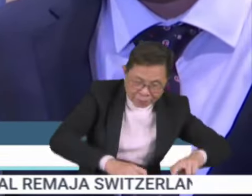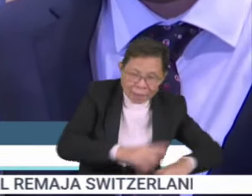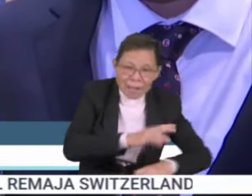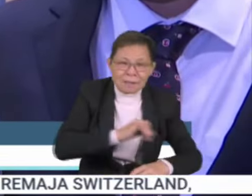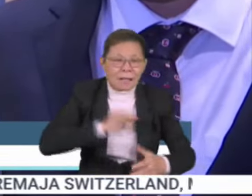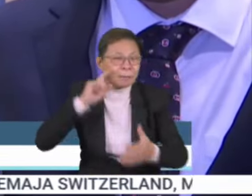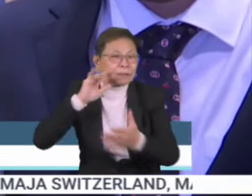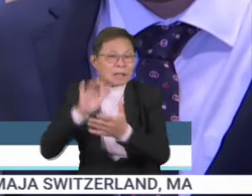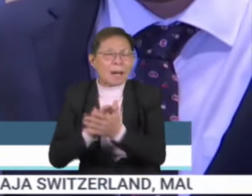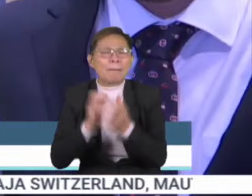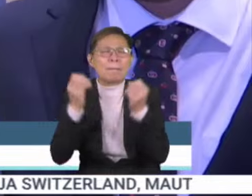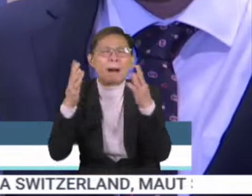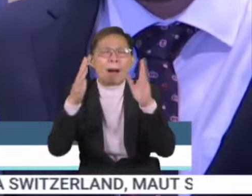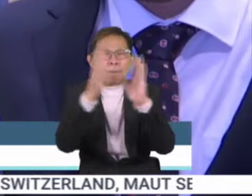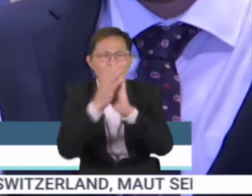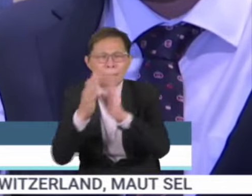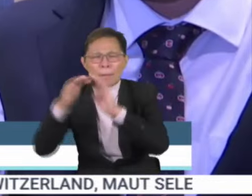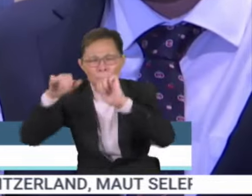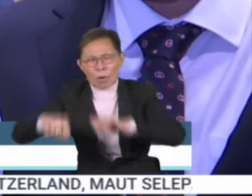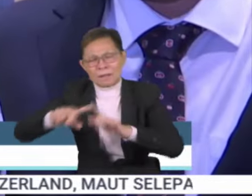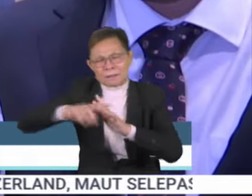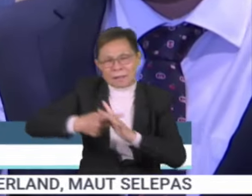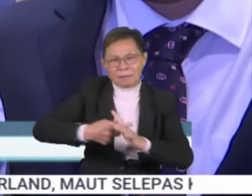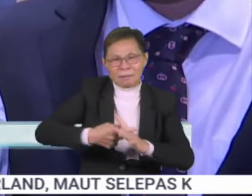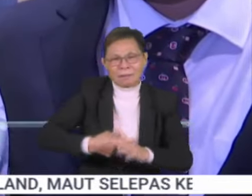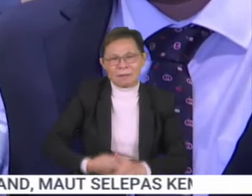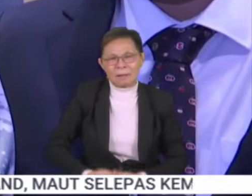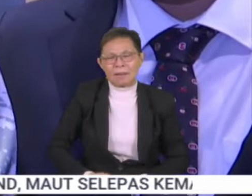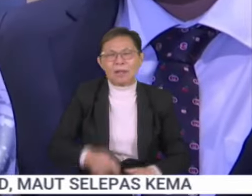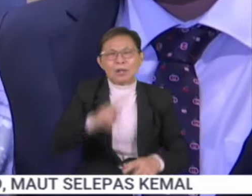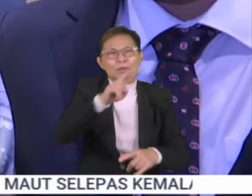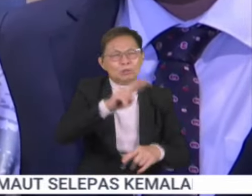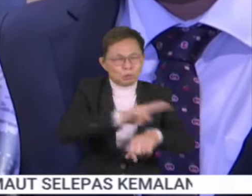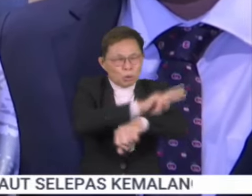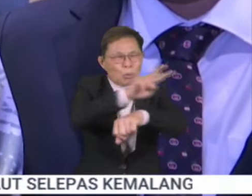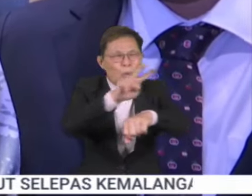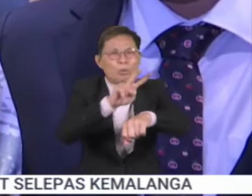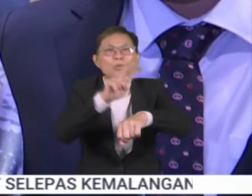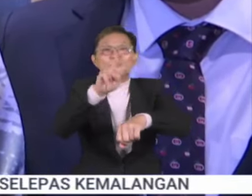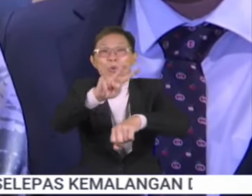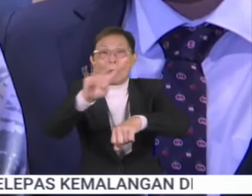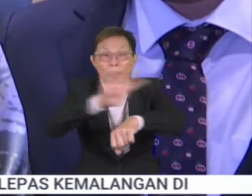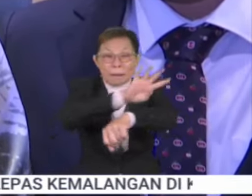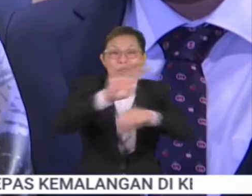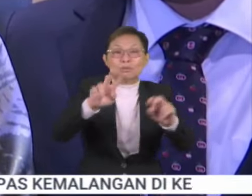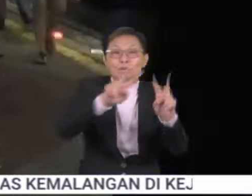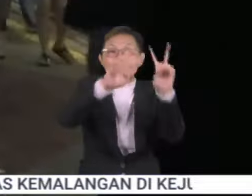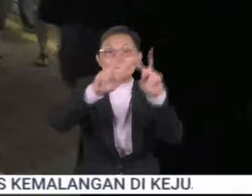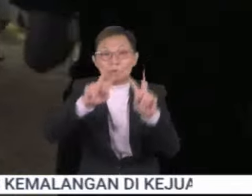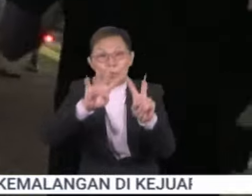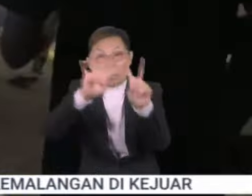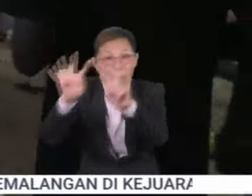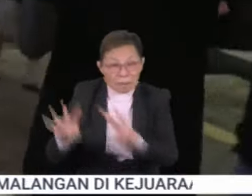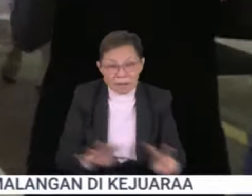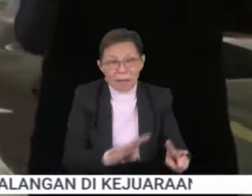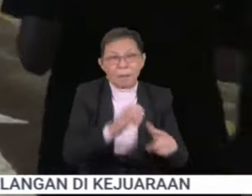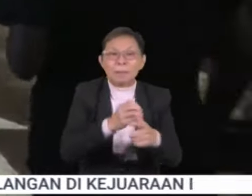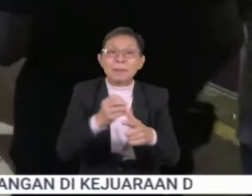saya yakin ada banyak bandar yang boleh mulakan, kalau tak pun 54 jam mungkin dalam satu tempoh yang tertentu.